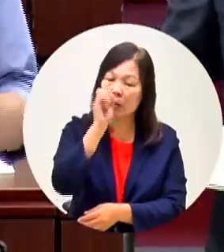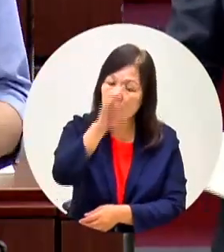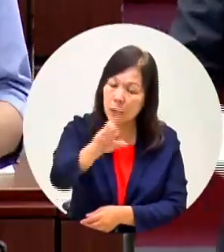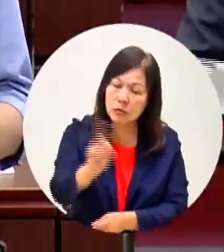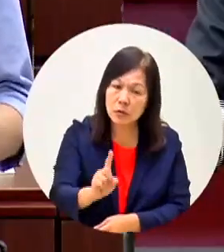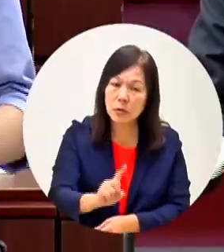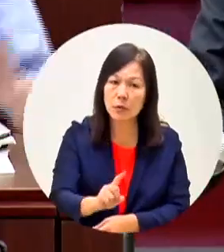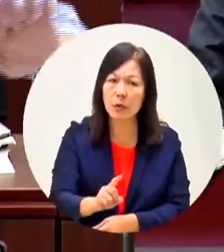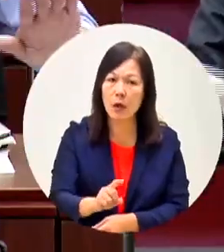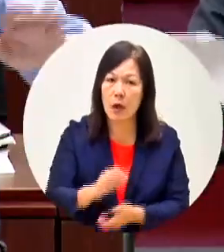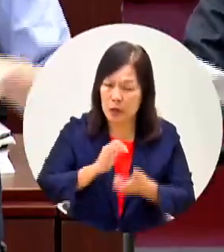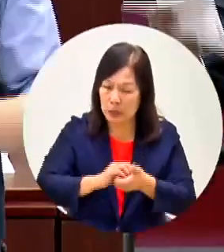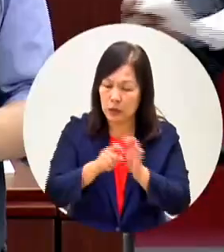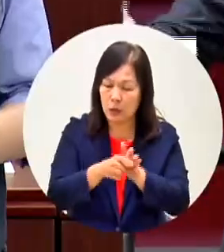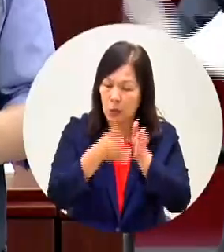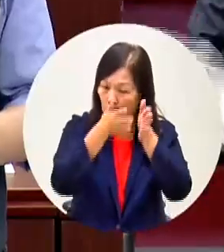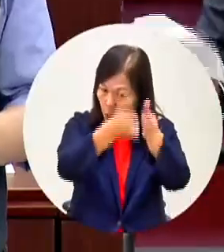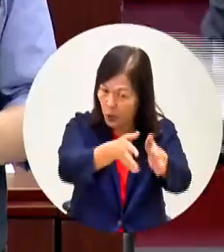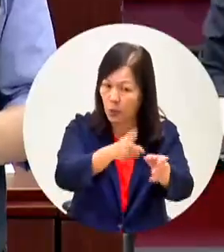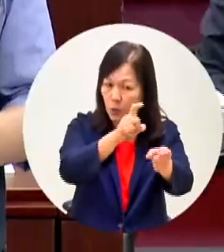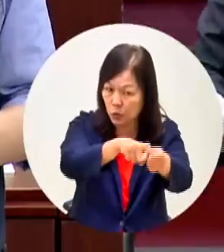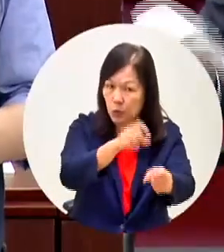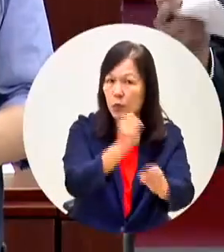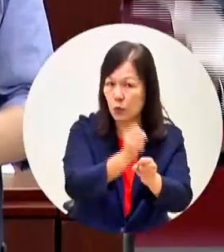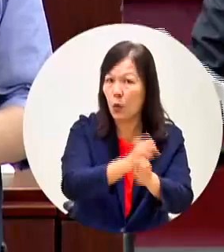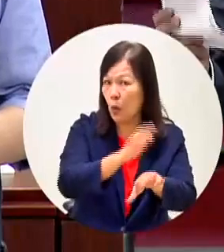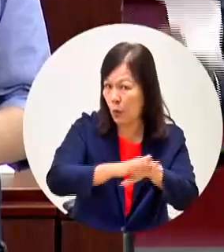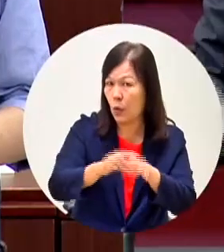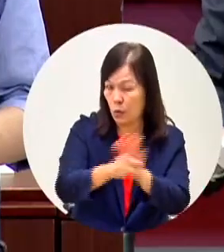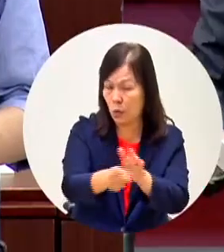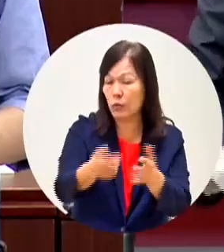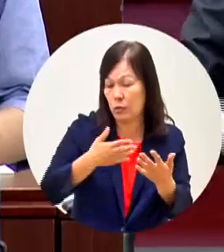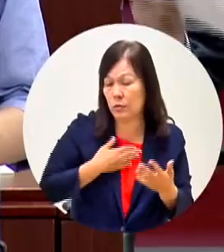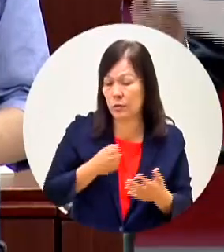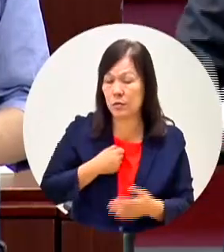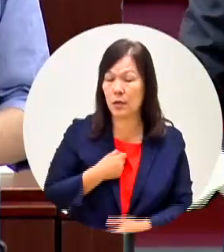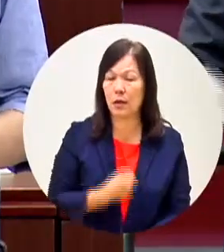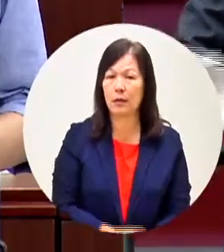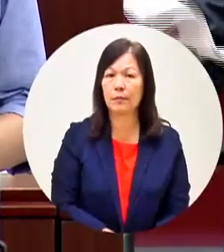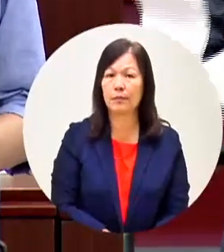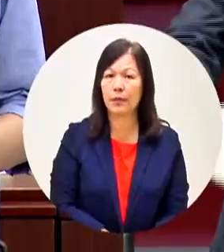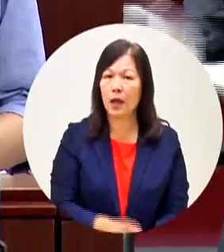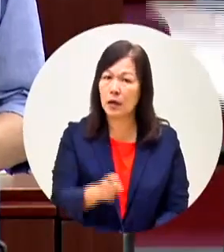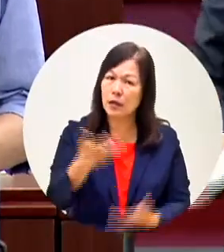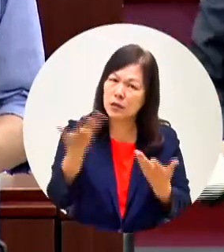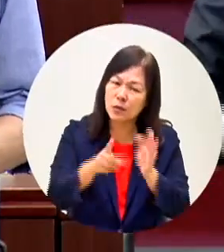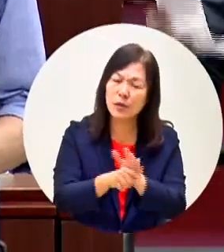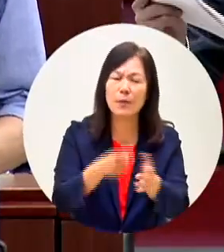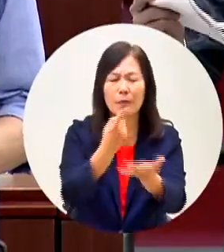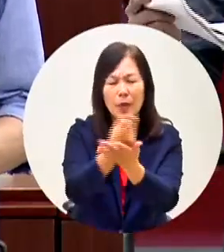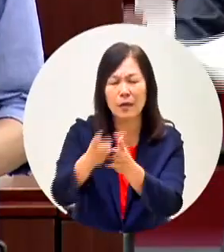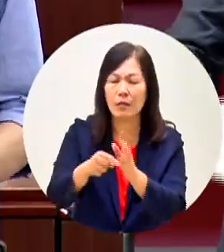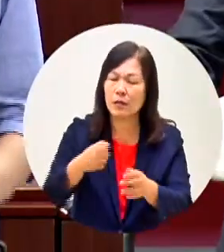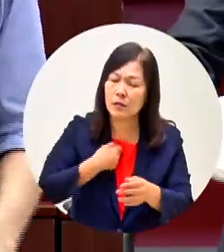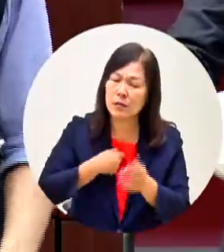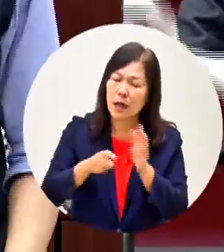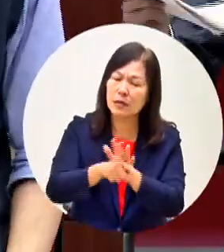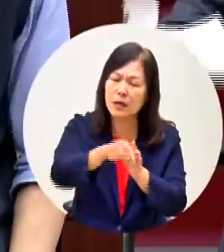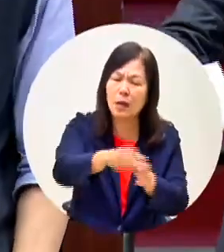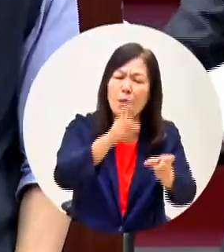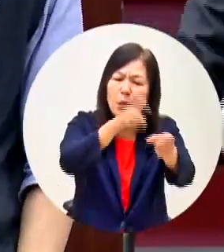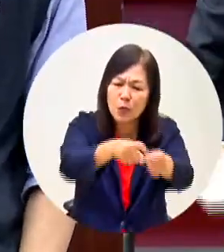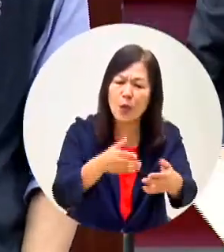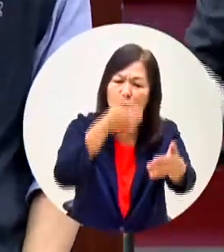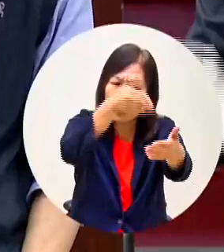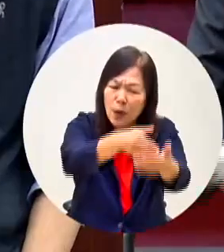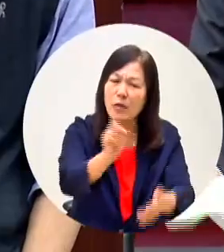目标去冲刺。 我都知道，我都知道你往那目标冲刺，我都知道。但问题是，大家想要知道的是，到底那个目标什么时候达成？在明年的时候、